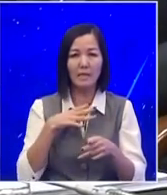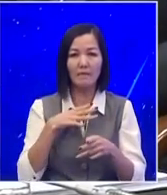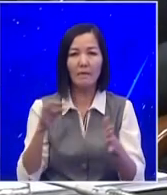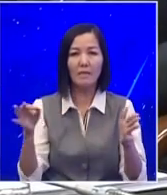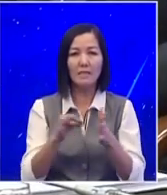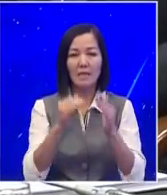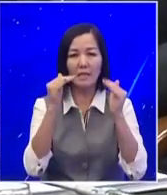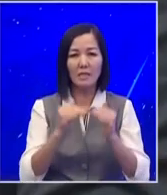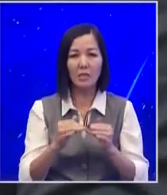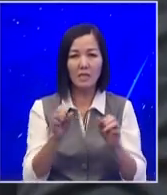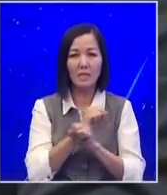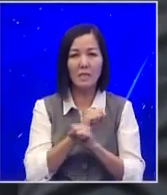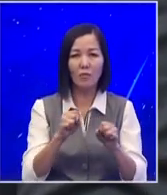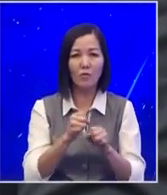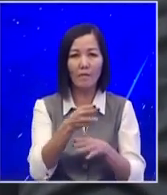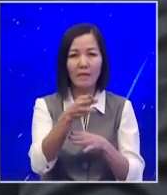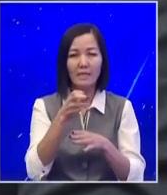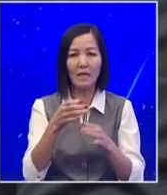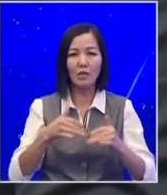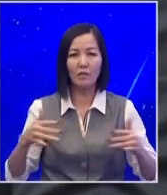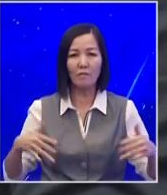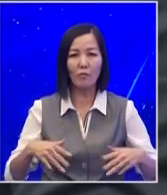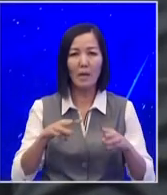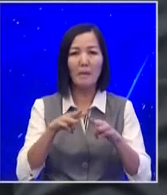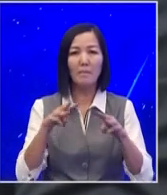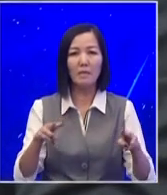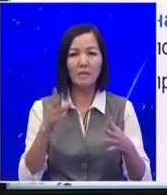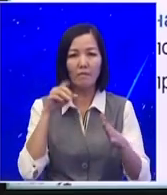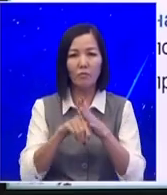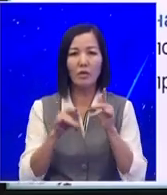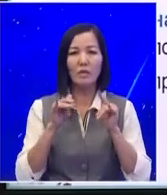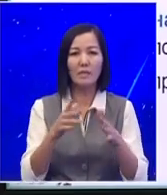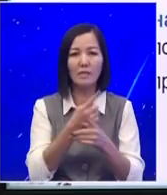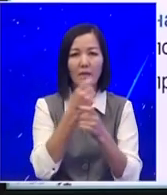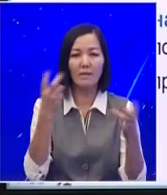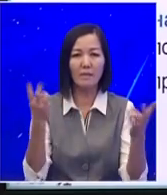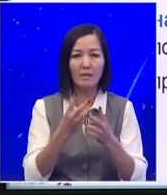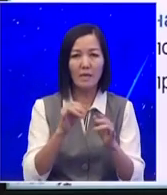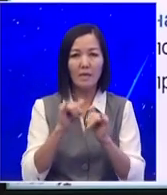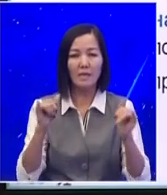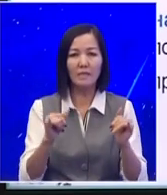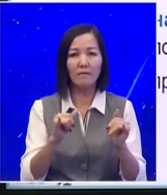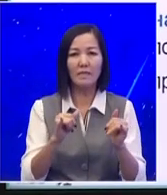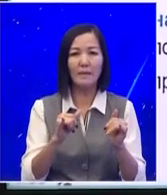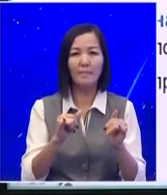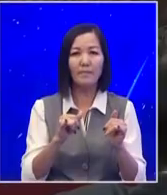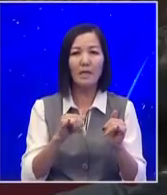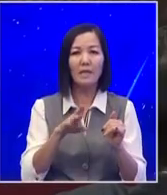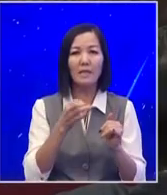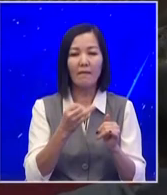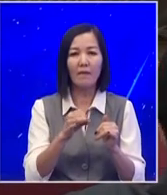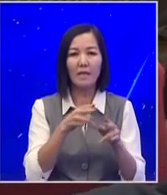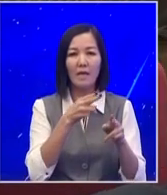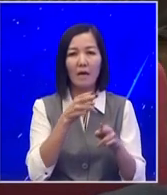браконьерством. В целях снижения незаконного отстрела животных министр внутренних дел заявил о необходимости развития трофейной